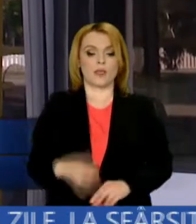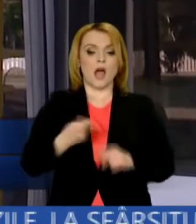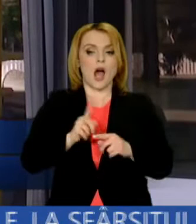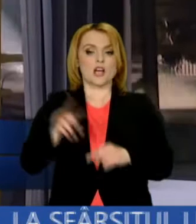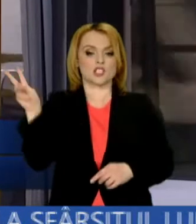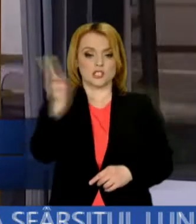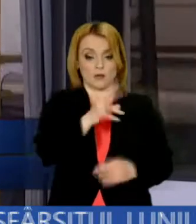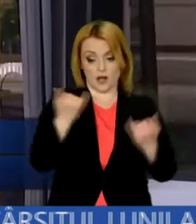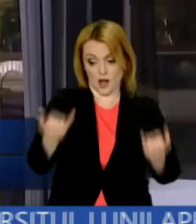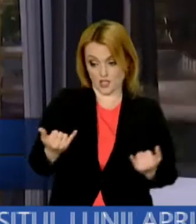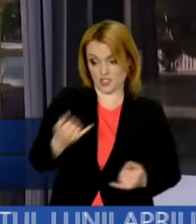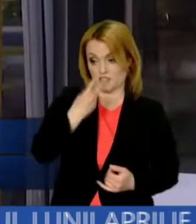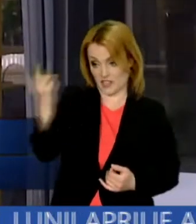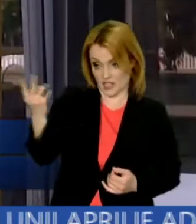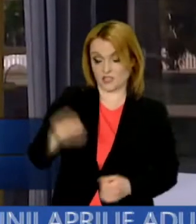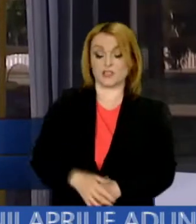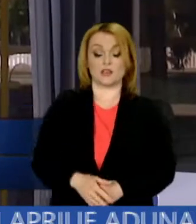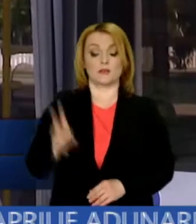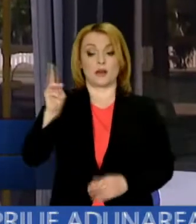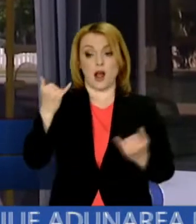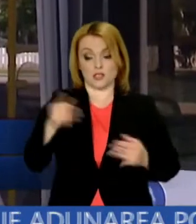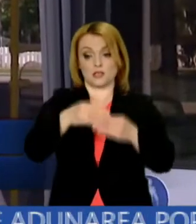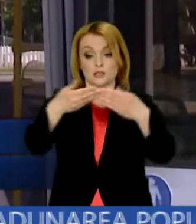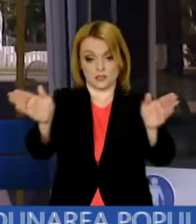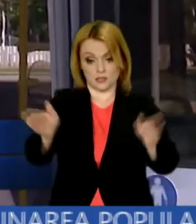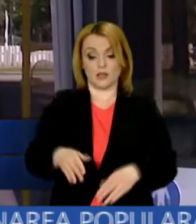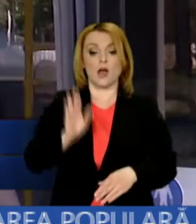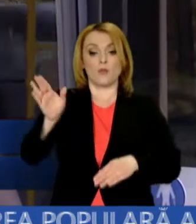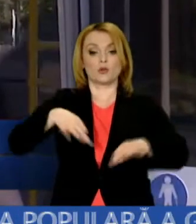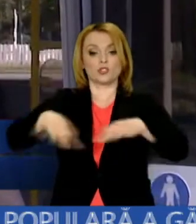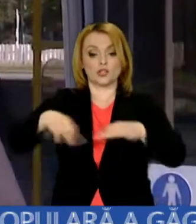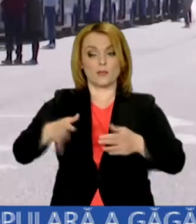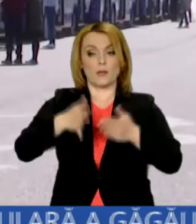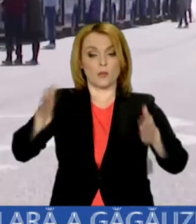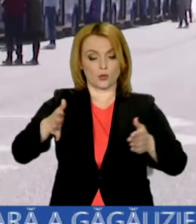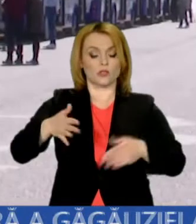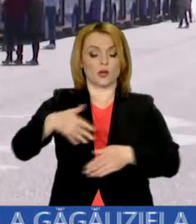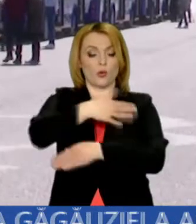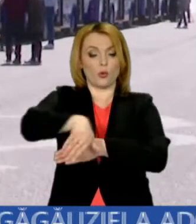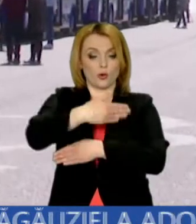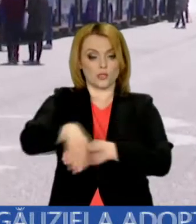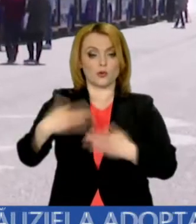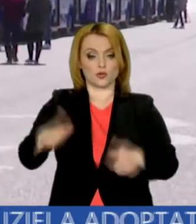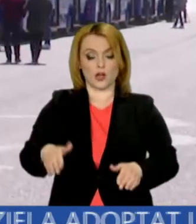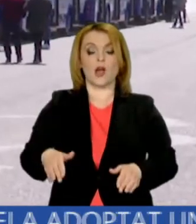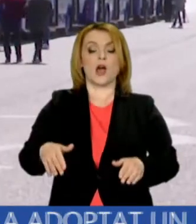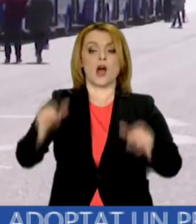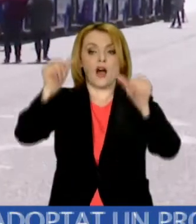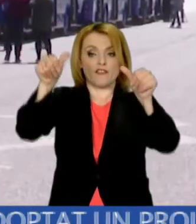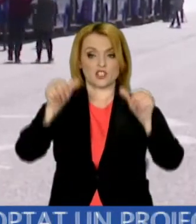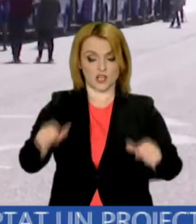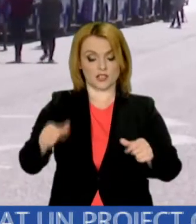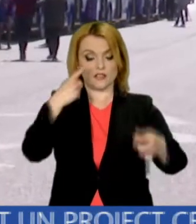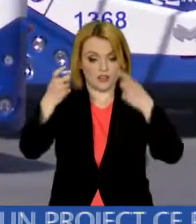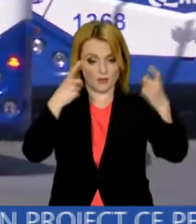care astăzi sunt lansate vor circula pe mai multe rute. Deja sunt afișate pe panourile informaționale.